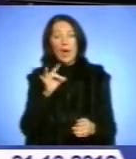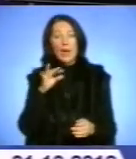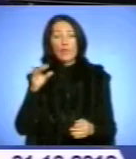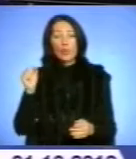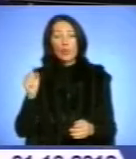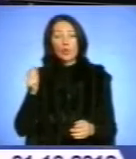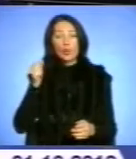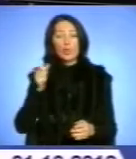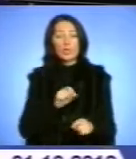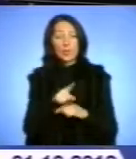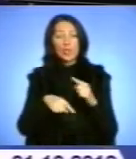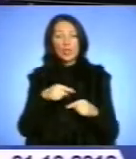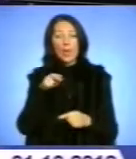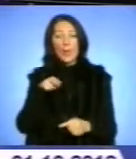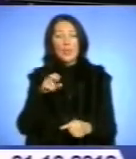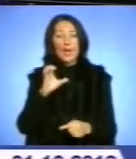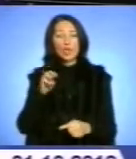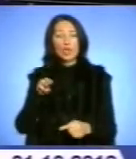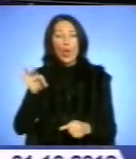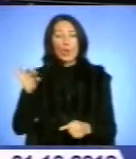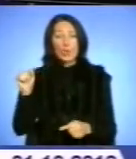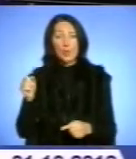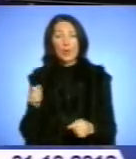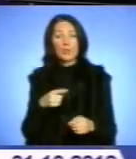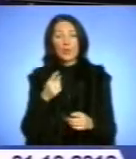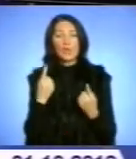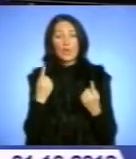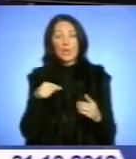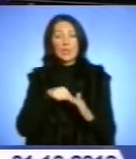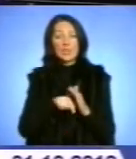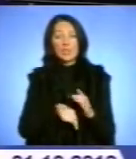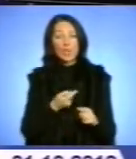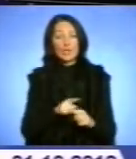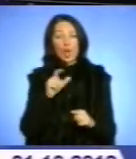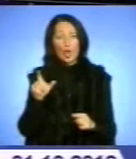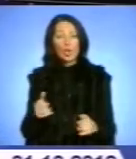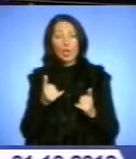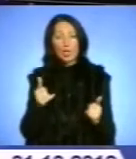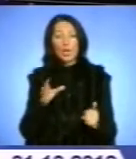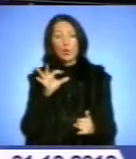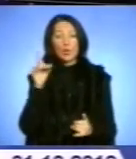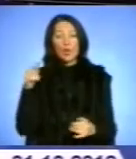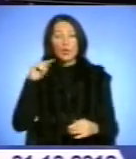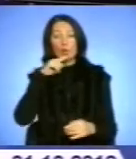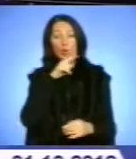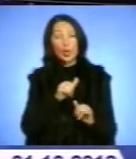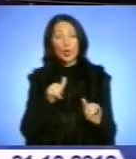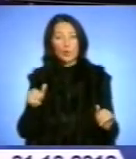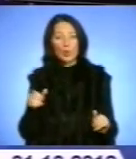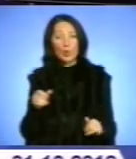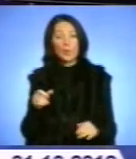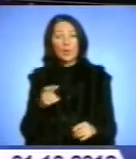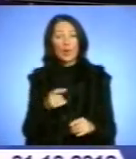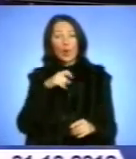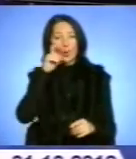Петра Столипіна. Відзначають велике значення цієї постаті для соціально-економічного розвитку України. Що стало приводом для підписання